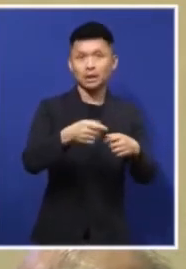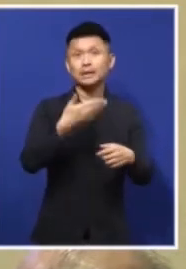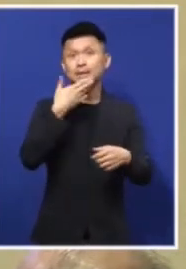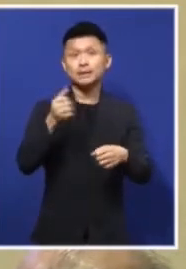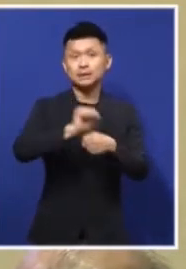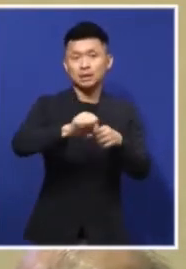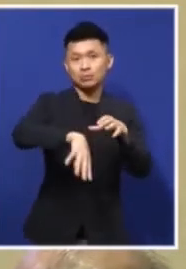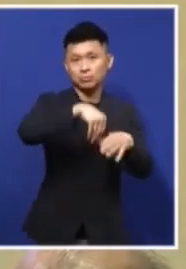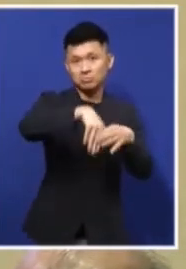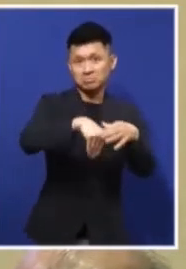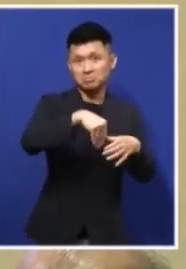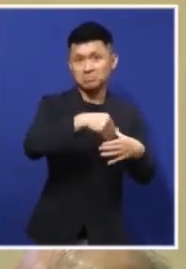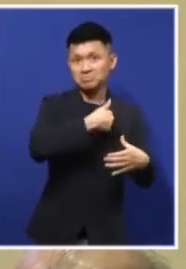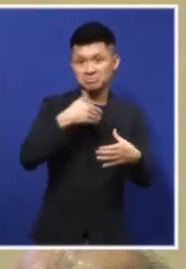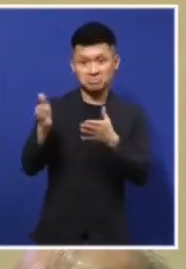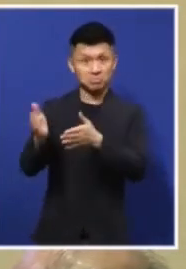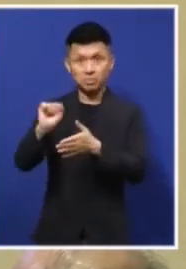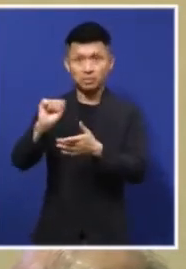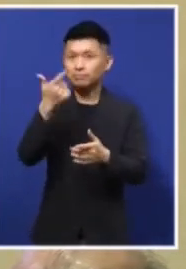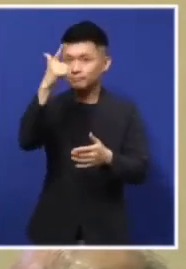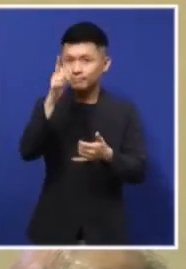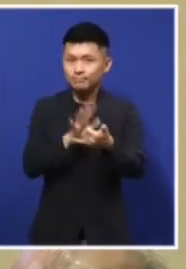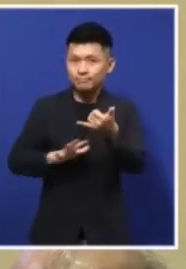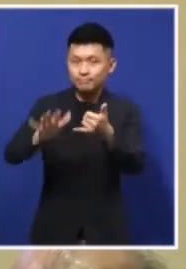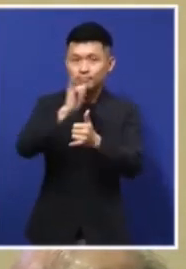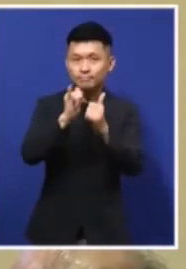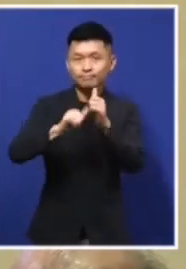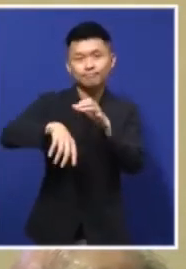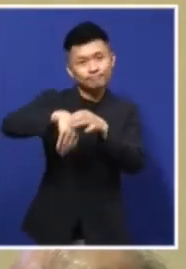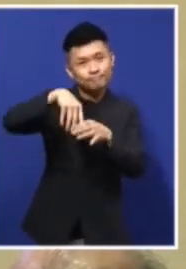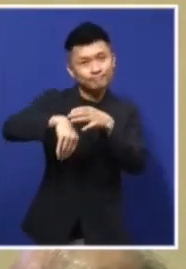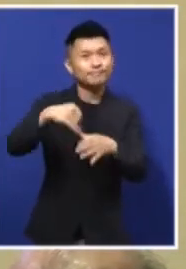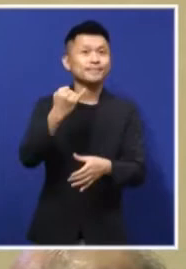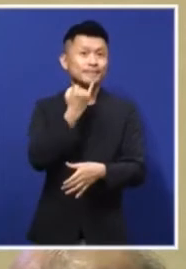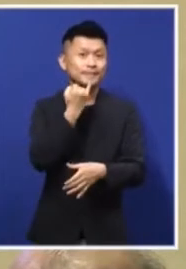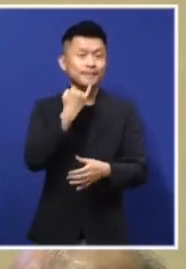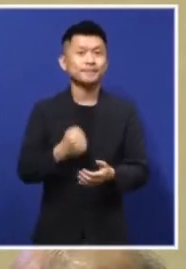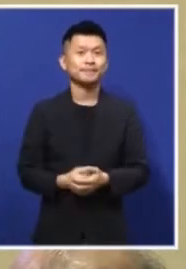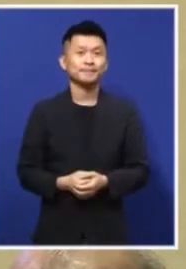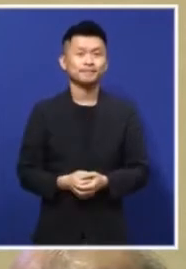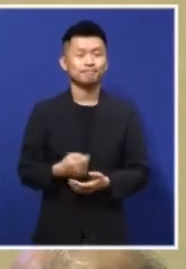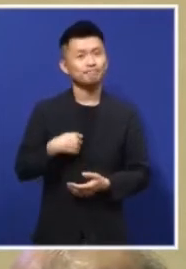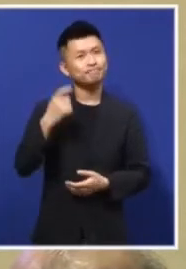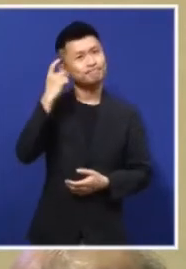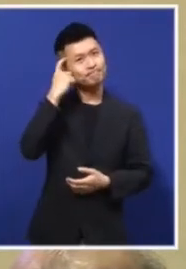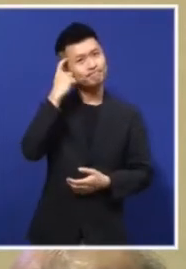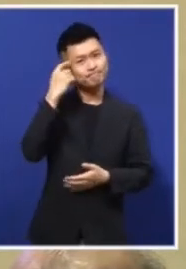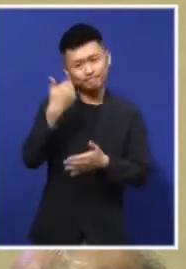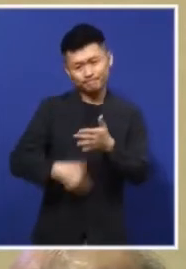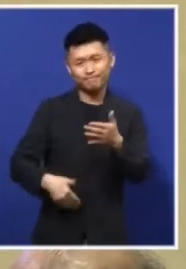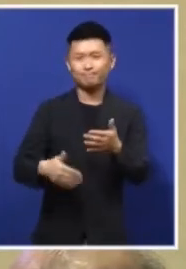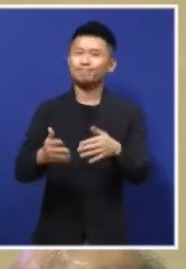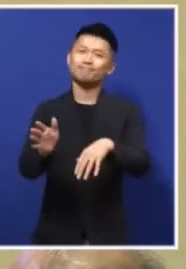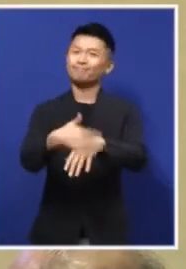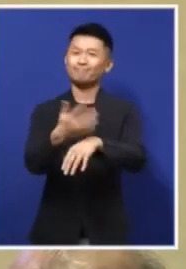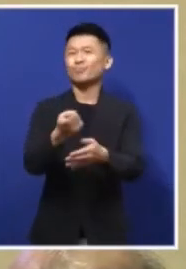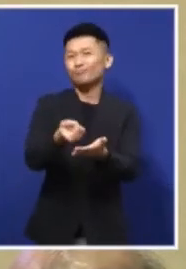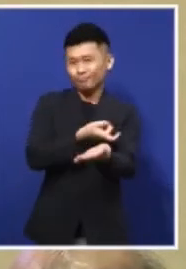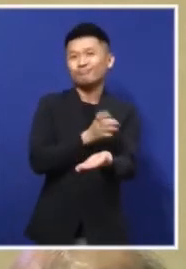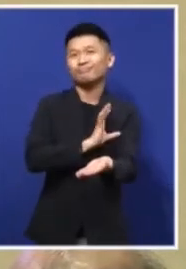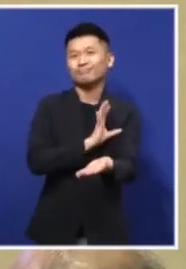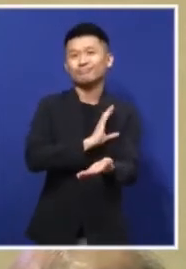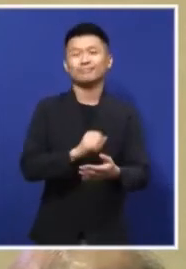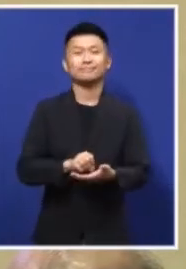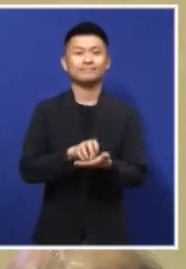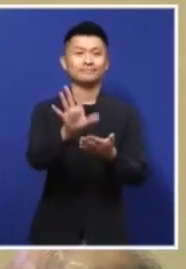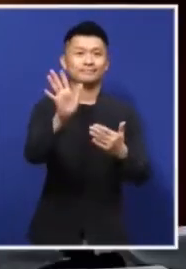而是全民都可以抽加码券，所以在这样的概念下，我想是应该不会有剩余的。好，以上报告，谢